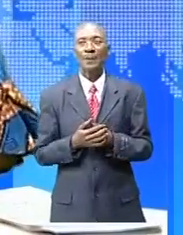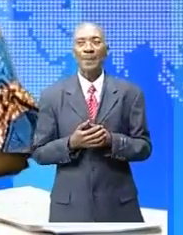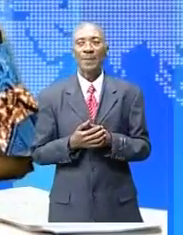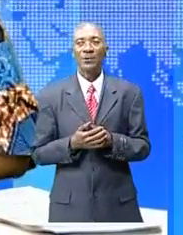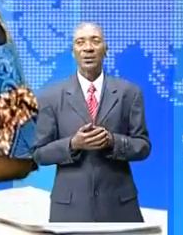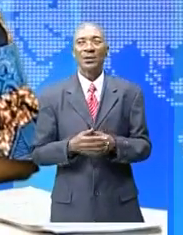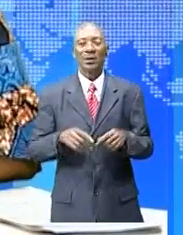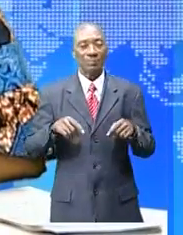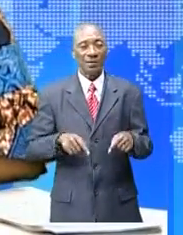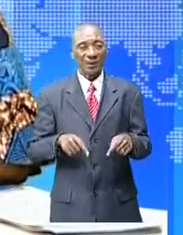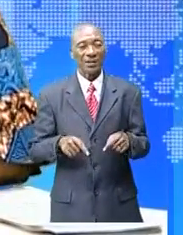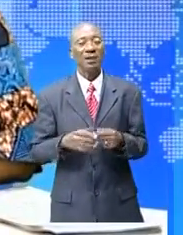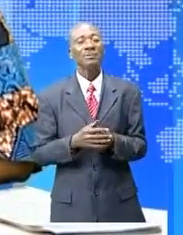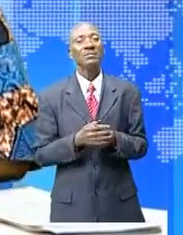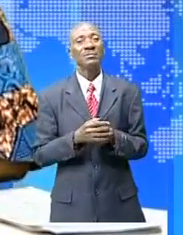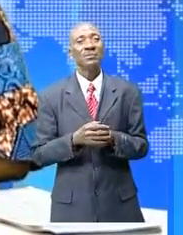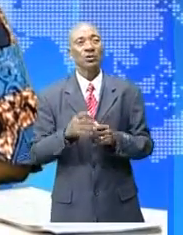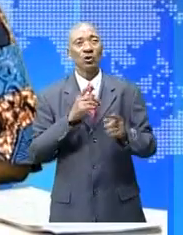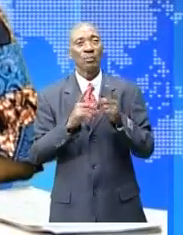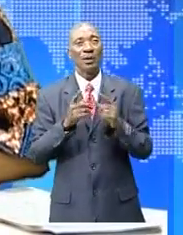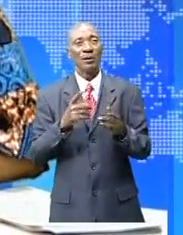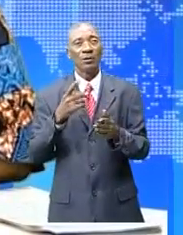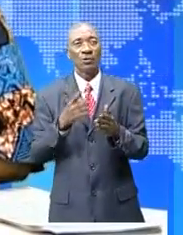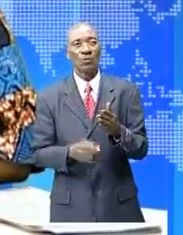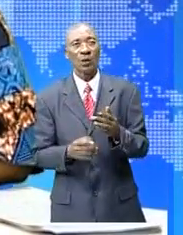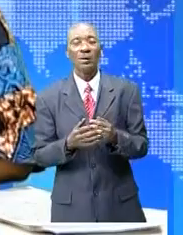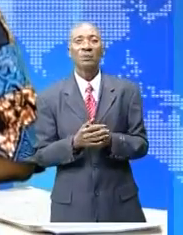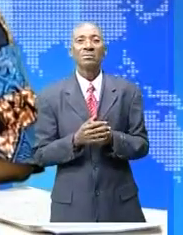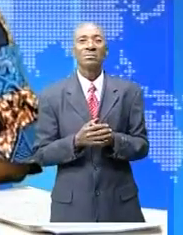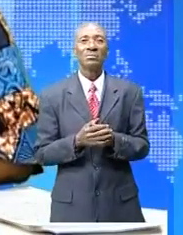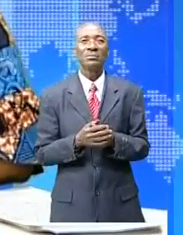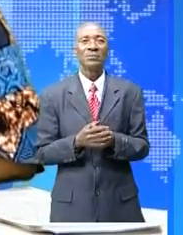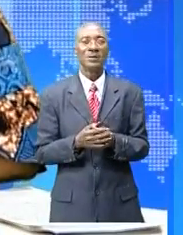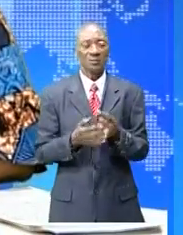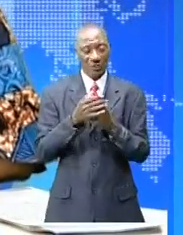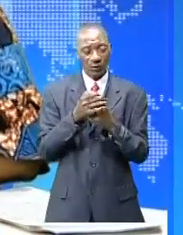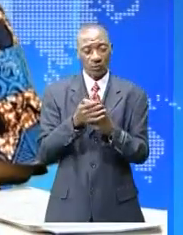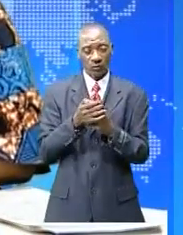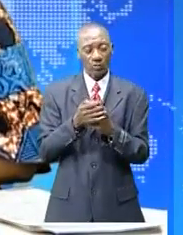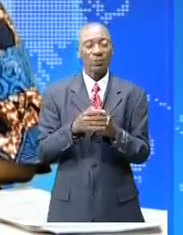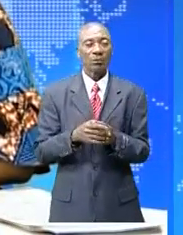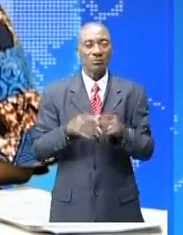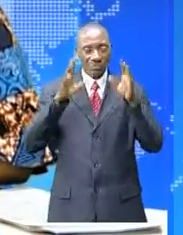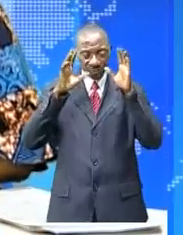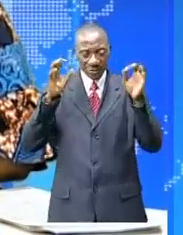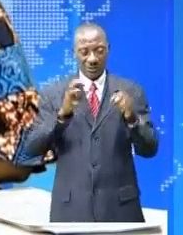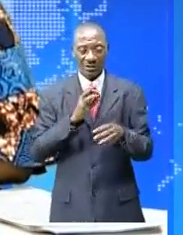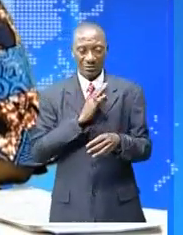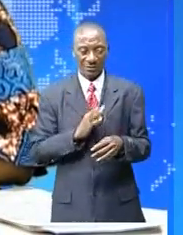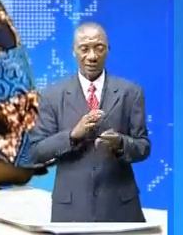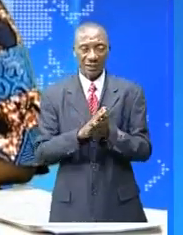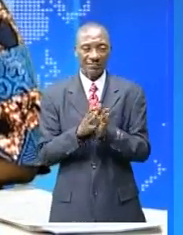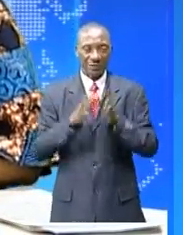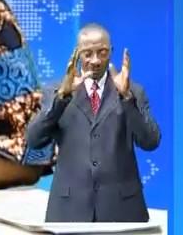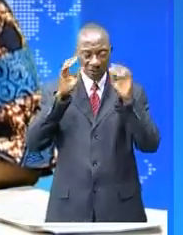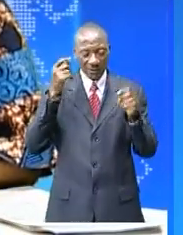comptent soutenir la RDC pour sa présidence à l'Union africaine figure la République du Soudan. Son ambassadeur a été